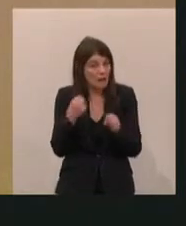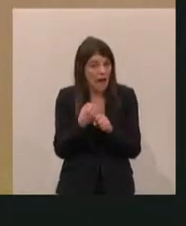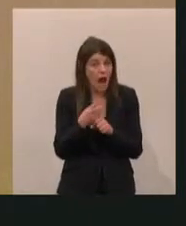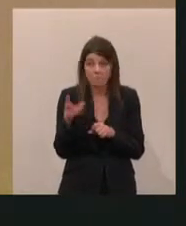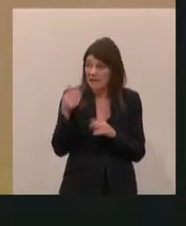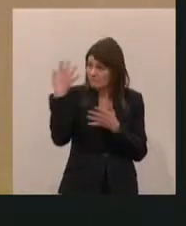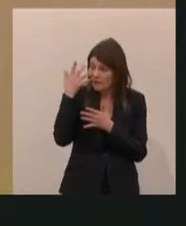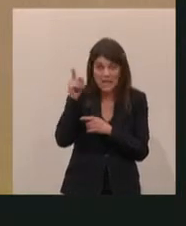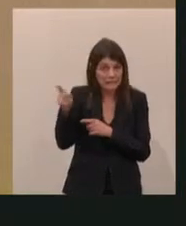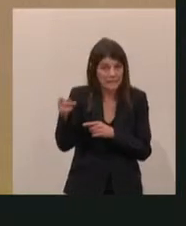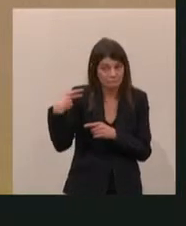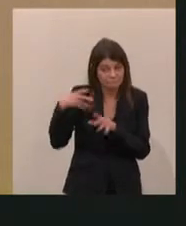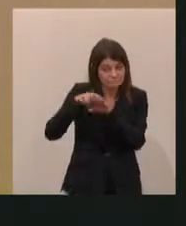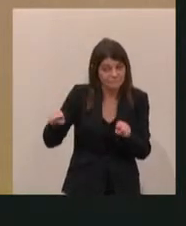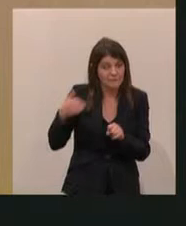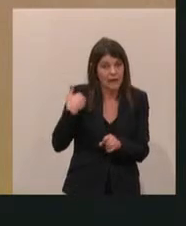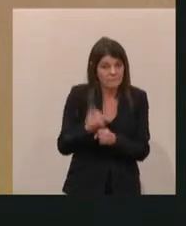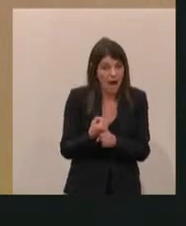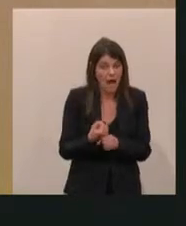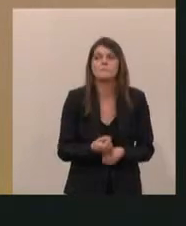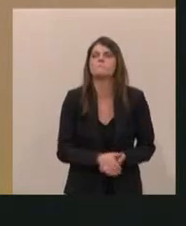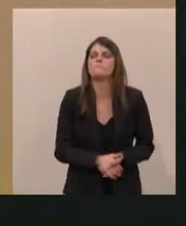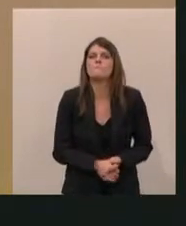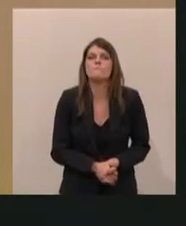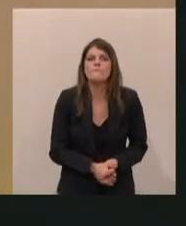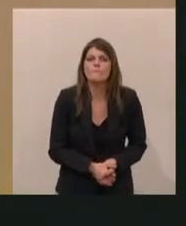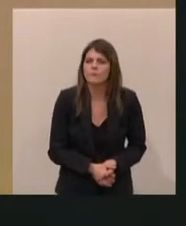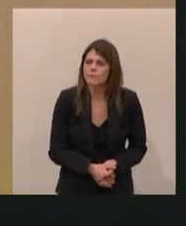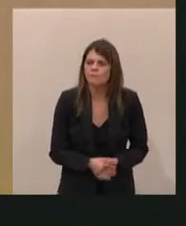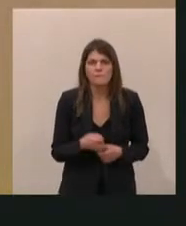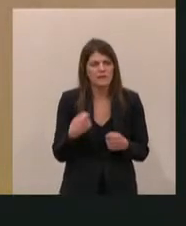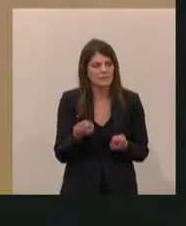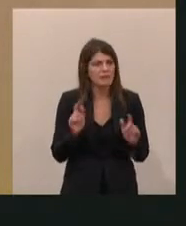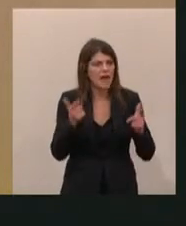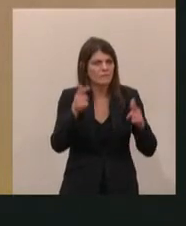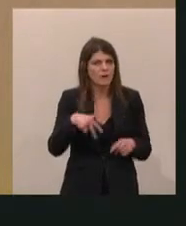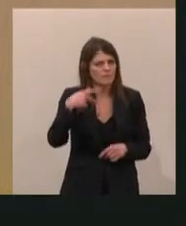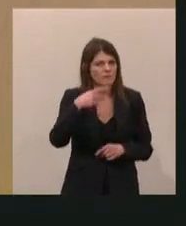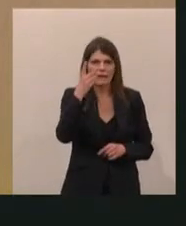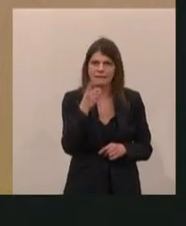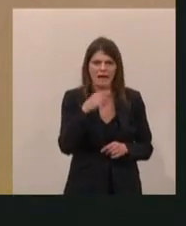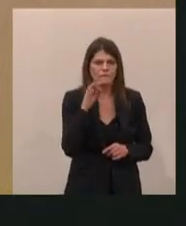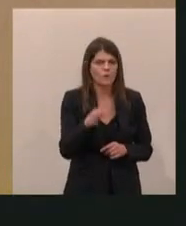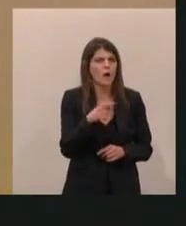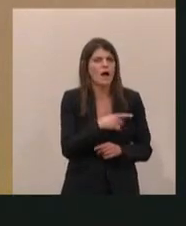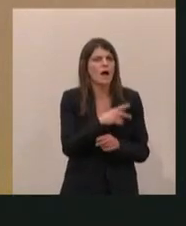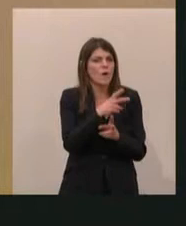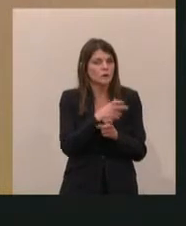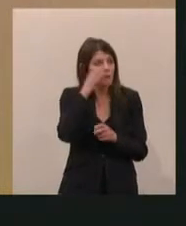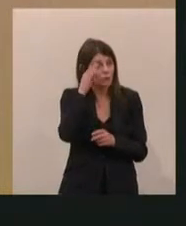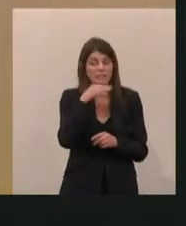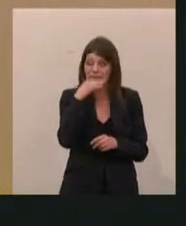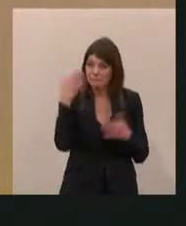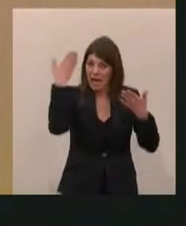einem Fernsehsender geschlossen worden ist, dass es eine Live-PD, die österreichische Polizei, Samstagabend